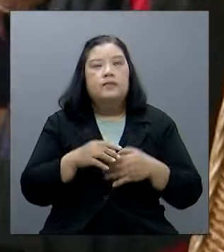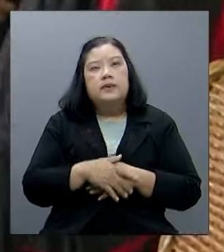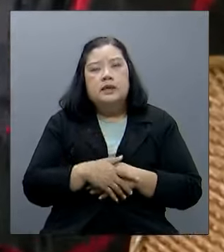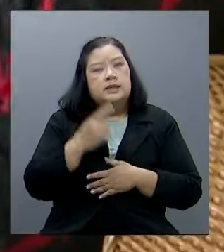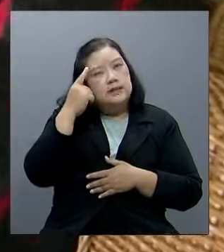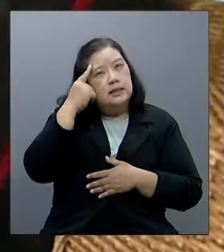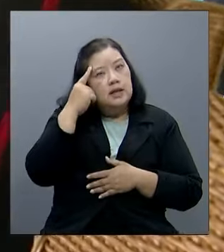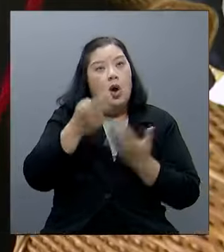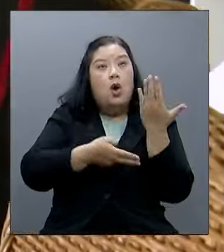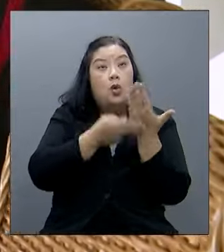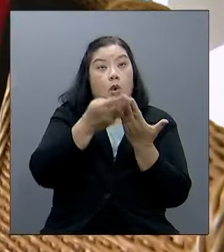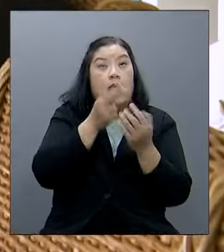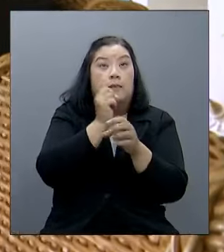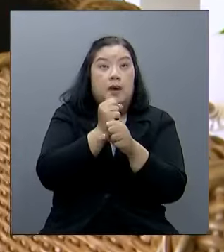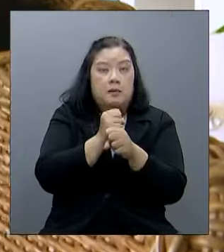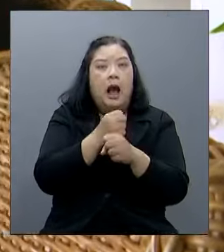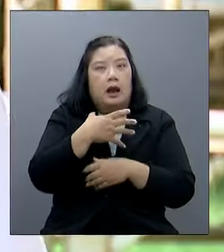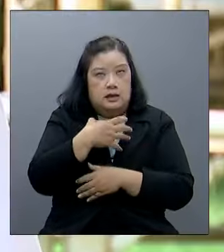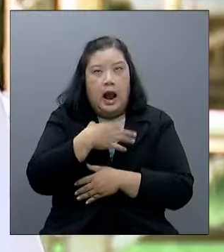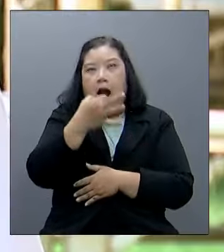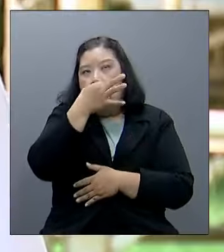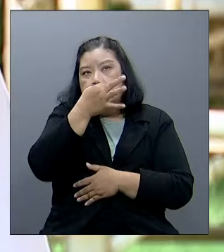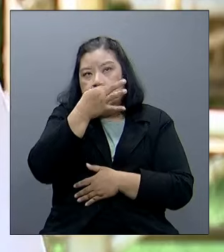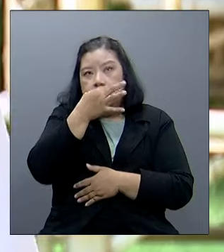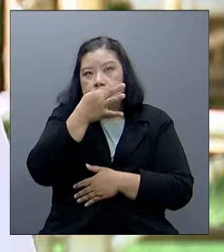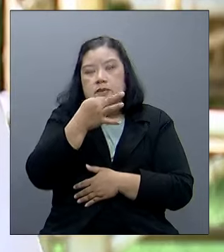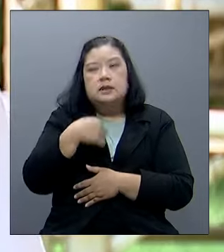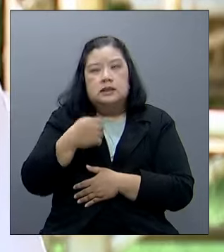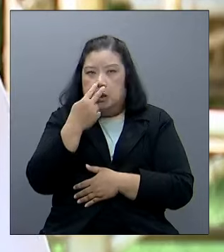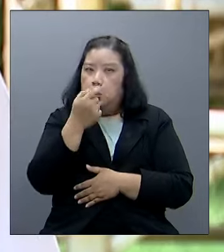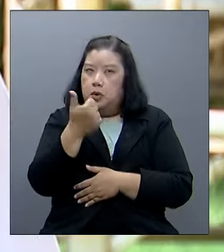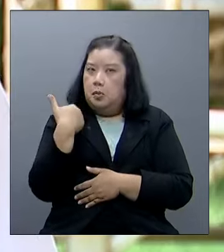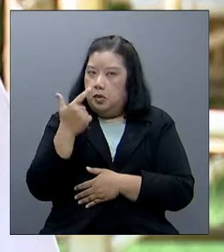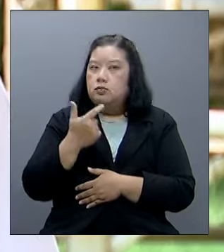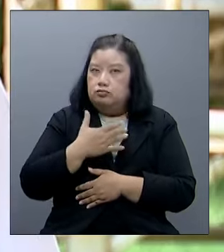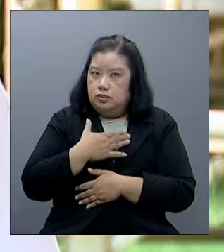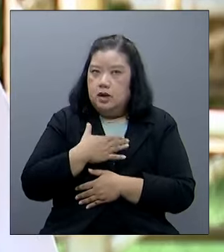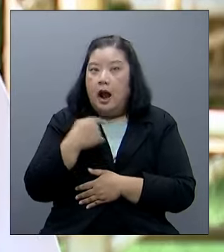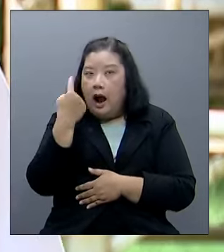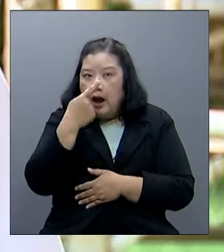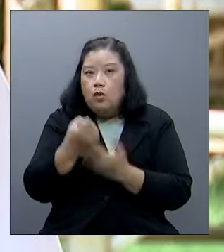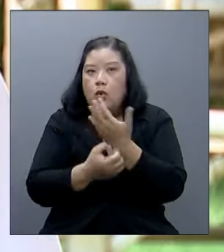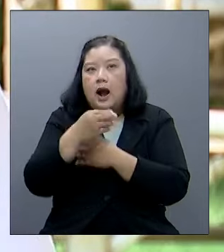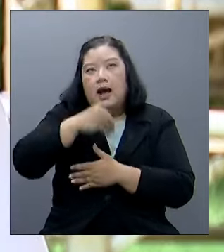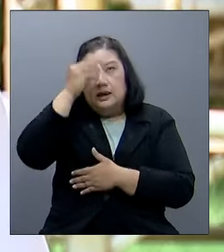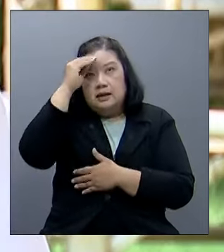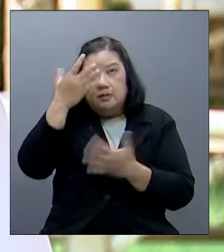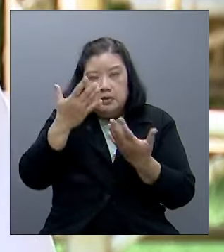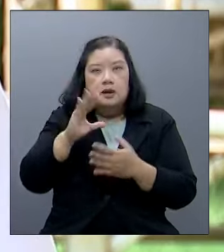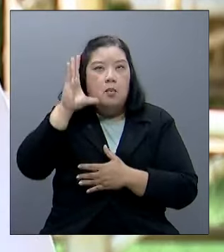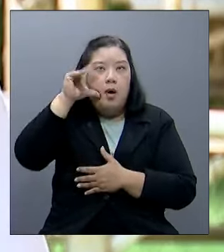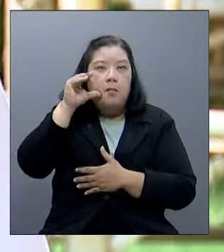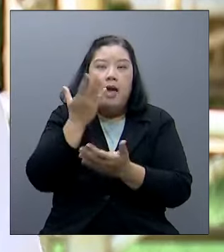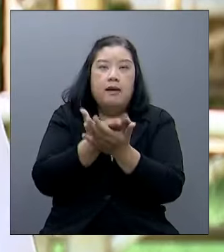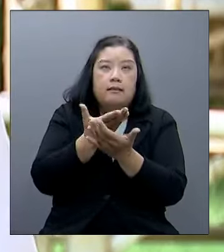ที่จะเป็นงานให้หนูในอนาคตได้ค่ะมองว่าเป็นประโยชน์มากค่ะสำหรับคนที่ไม่มีโอกาสเรียนหรือว่าผู้ปกครองไม่มี